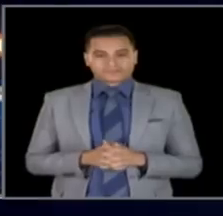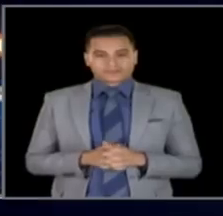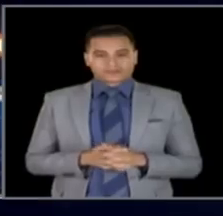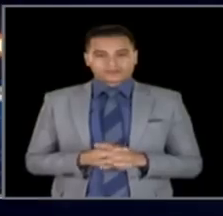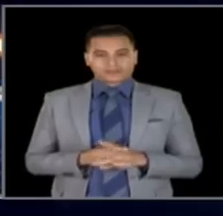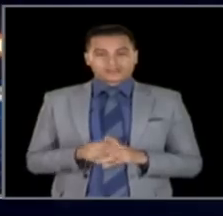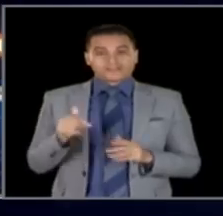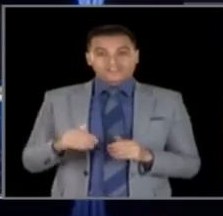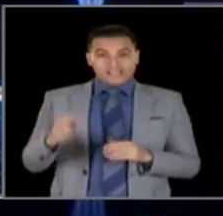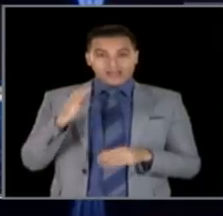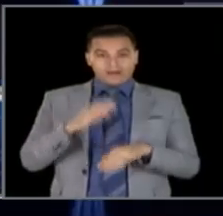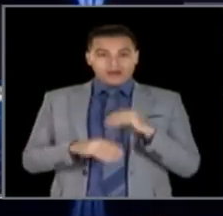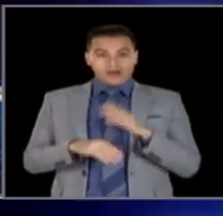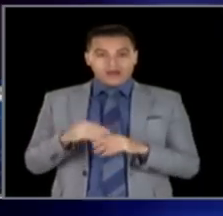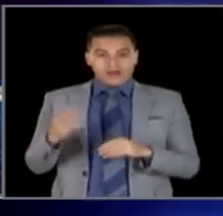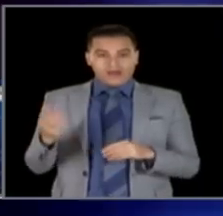في إجابة؟